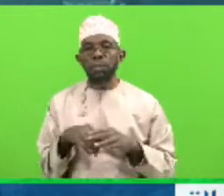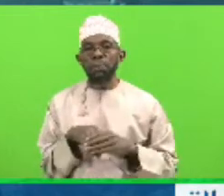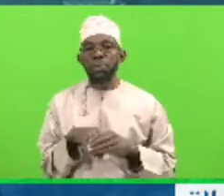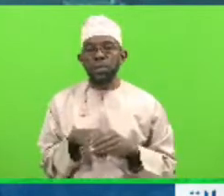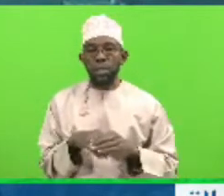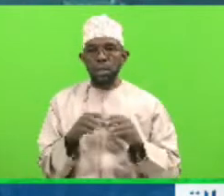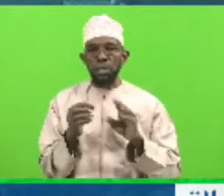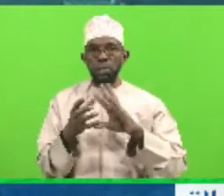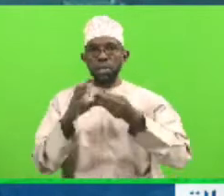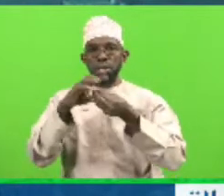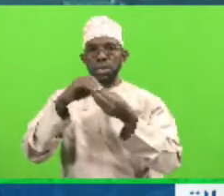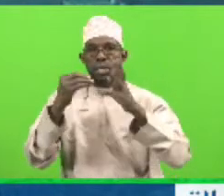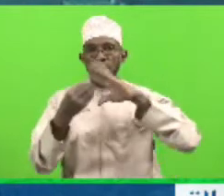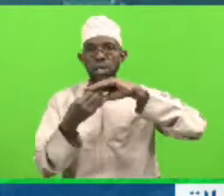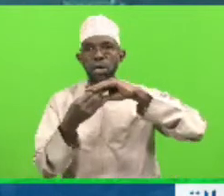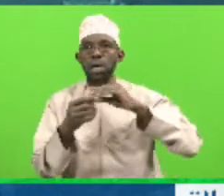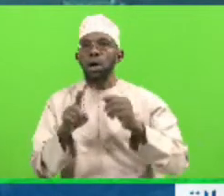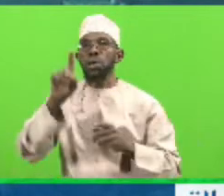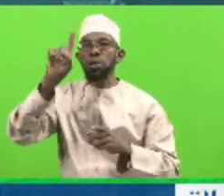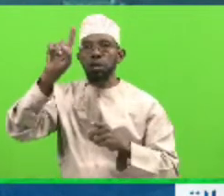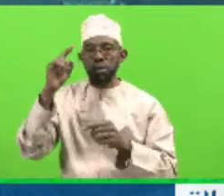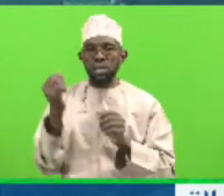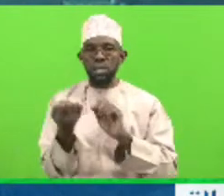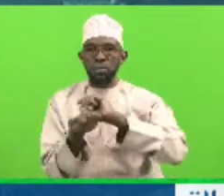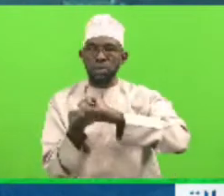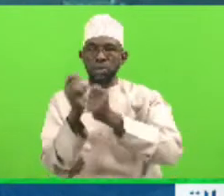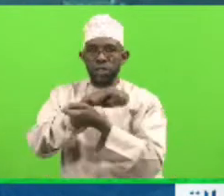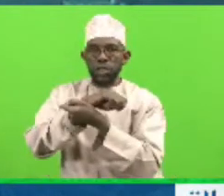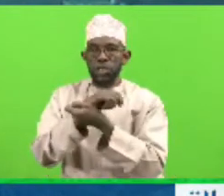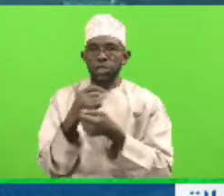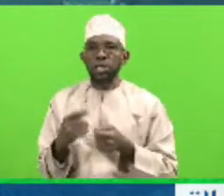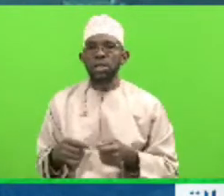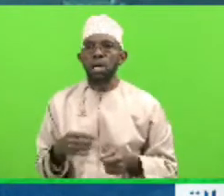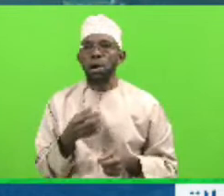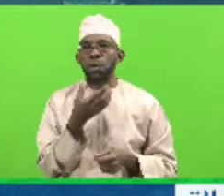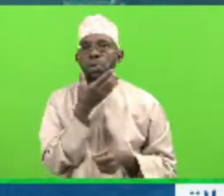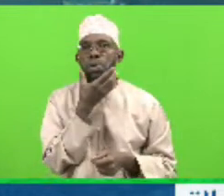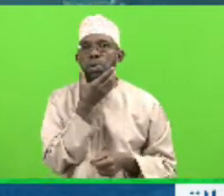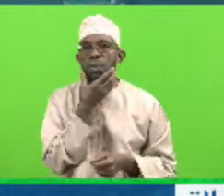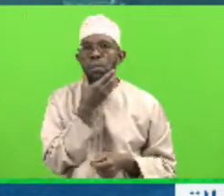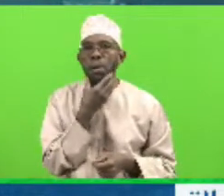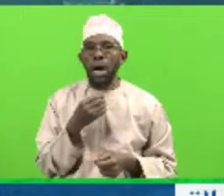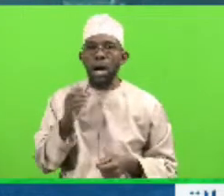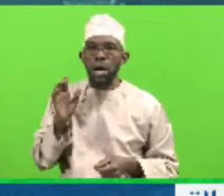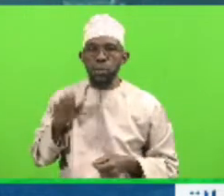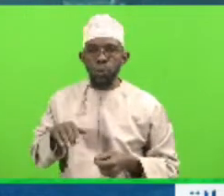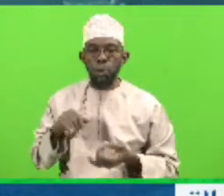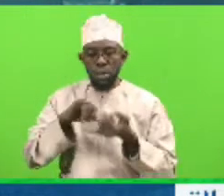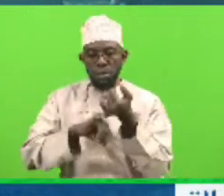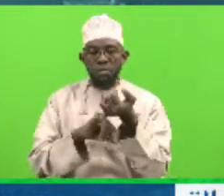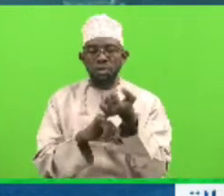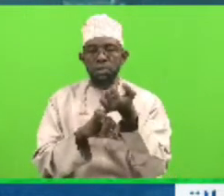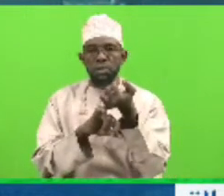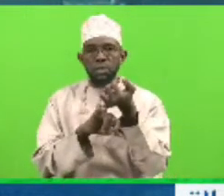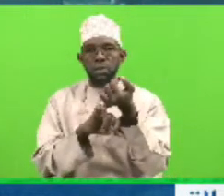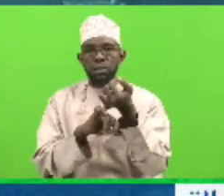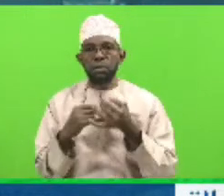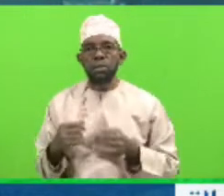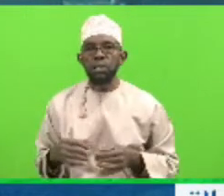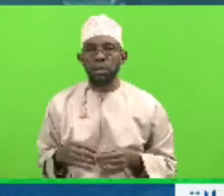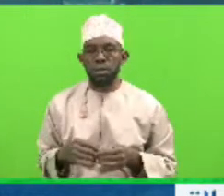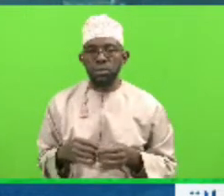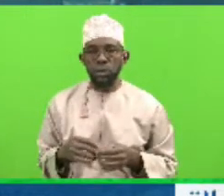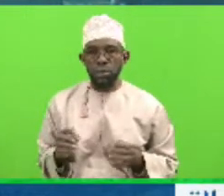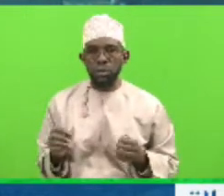فيما خلق الله تبارك وتعالى لهم من الأزواج والزوجات، وانطلق